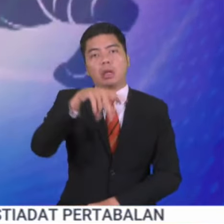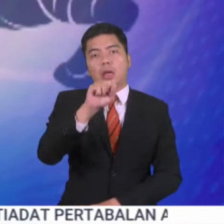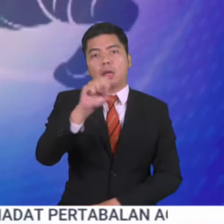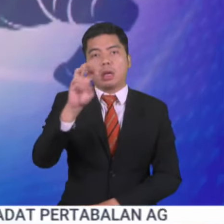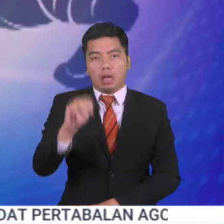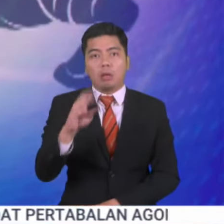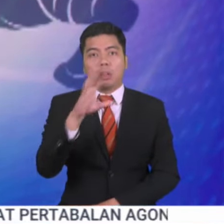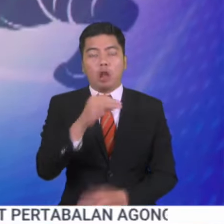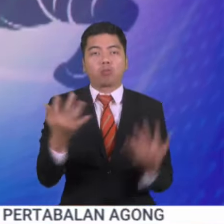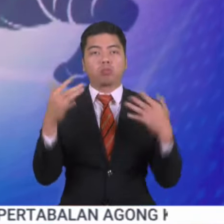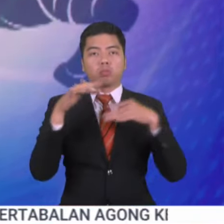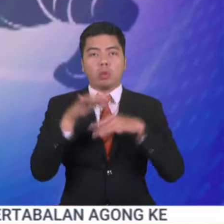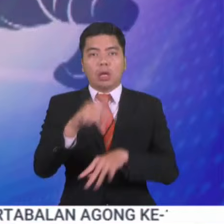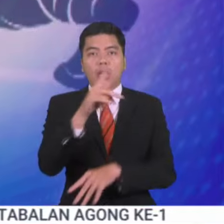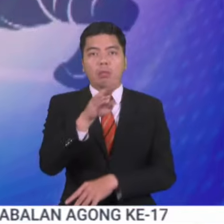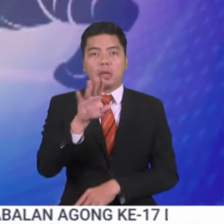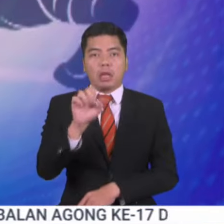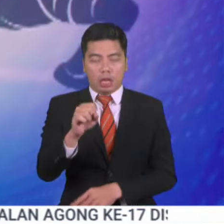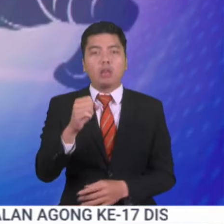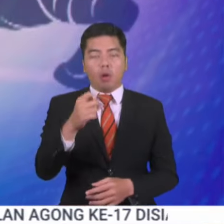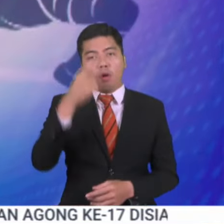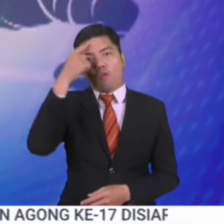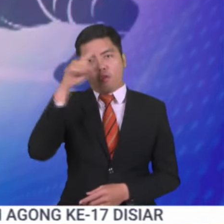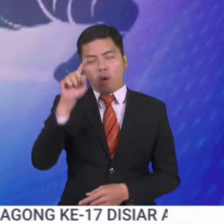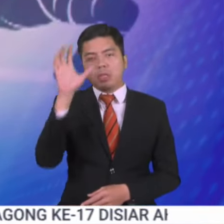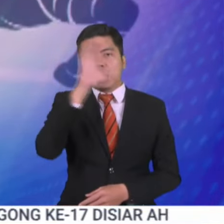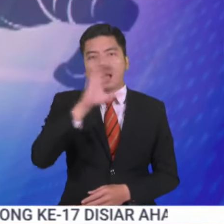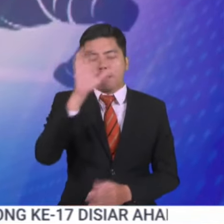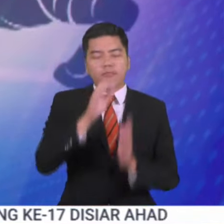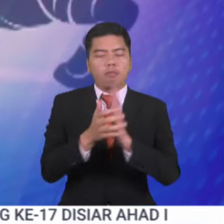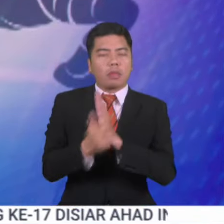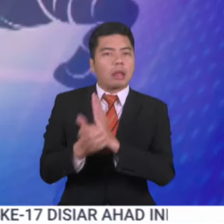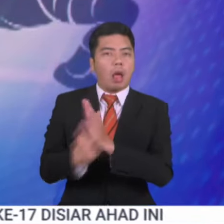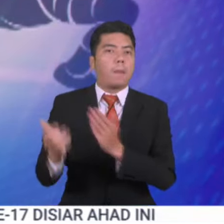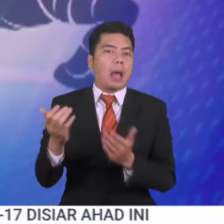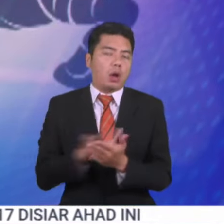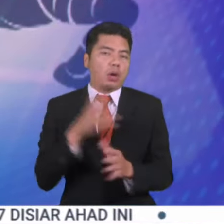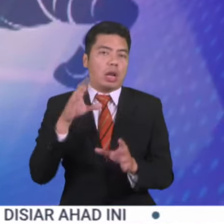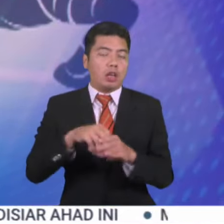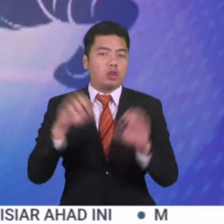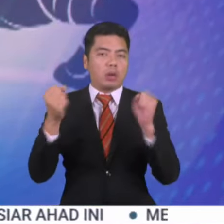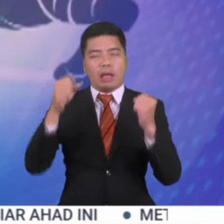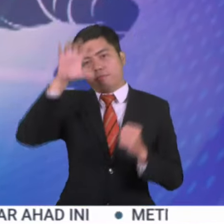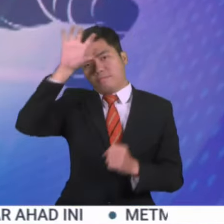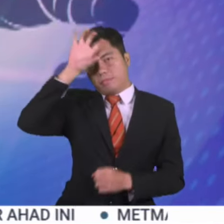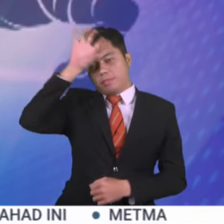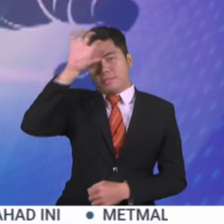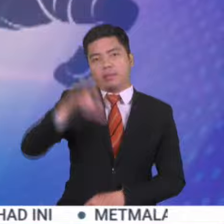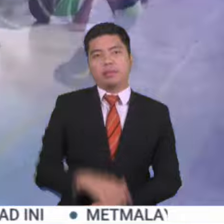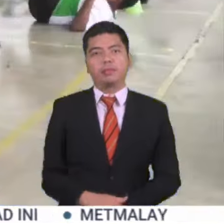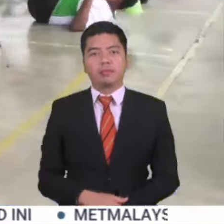serta Kementerian Belia dan Sukan KBS bertujuan mencungkil lebih ramai bakat baharu dalam sukan berkenaan.